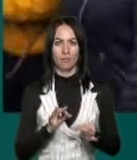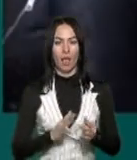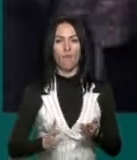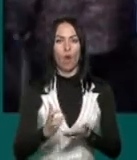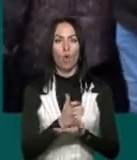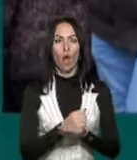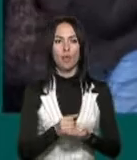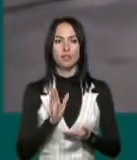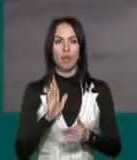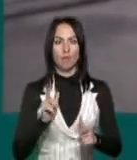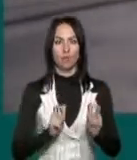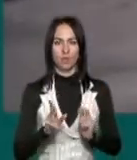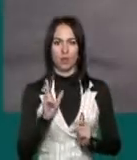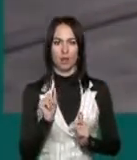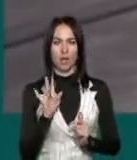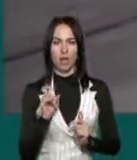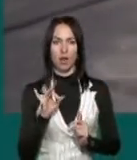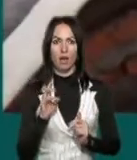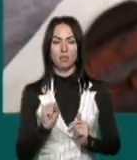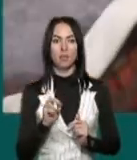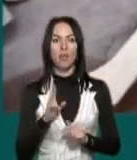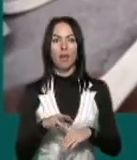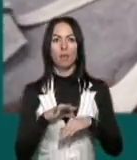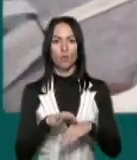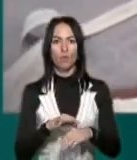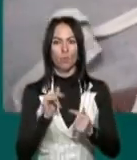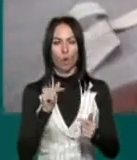Евакуація в університеті Каразіна. Як проходили протипожежні навчання?